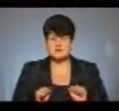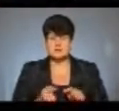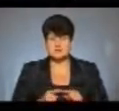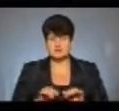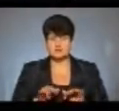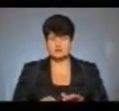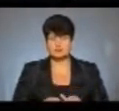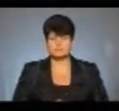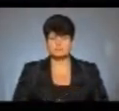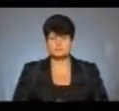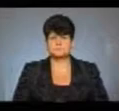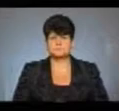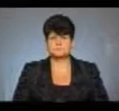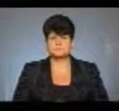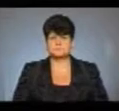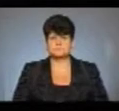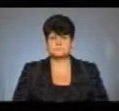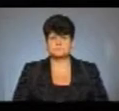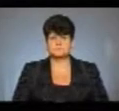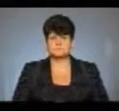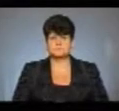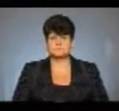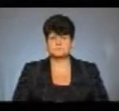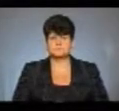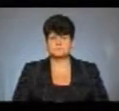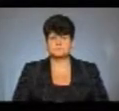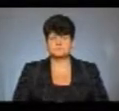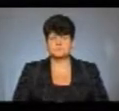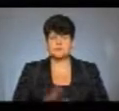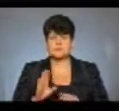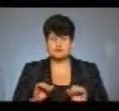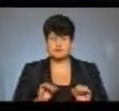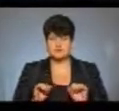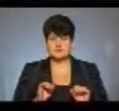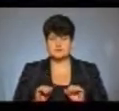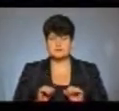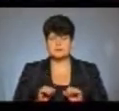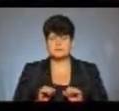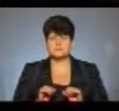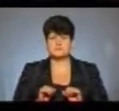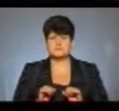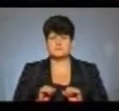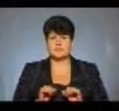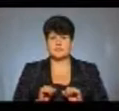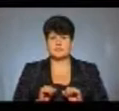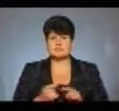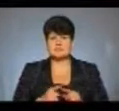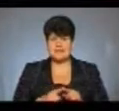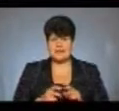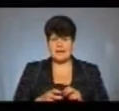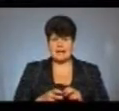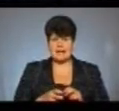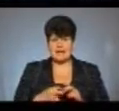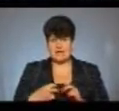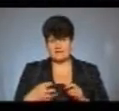способом. Треба завести автомобіль, просто вона буде керуватися ось таким способом. Оцей ліфт